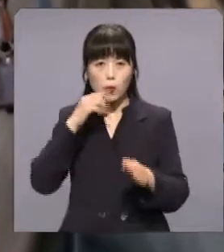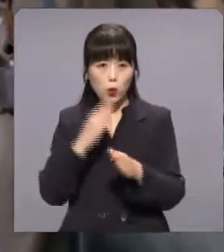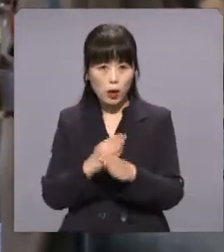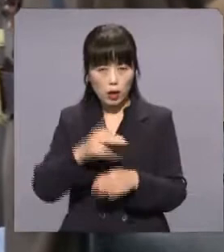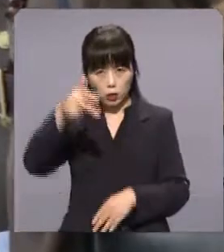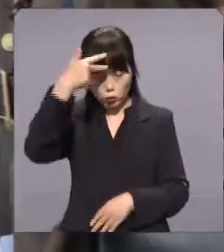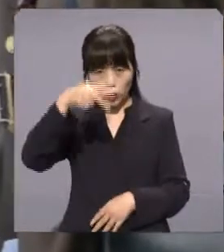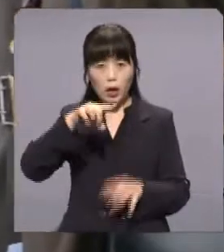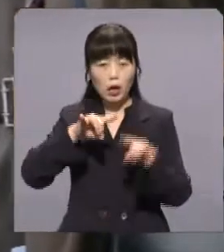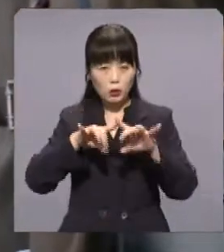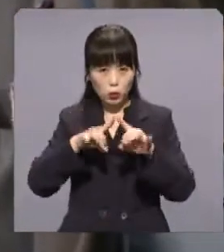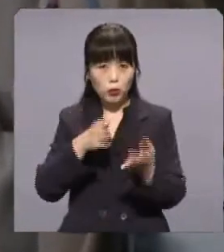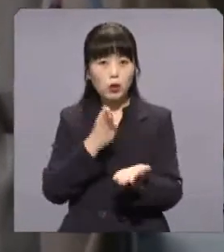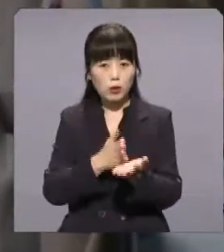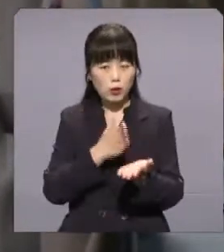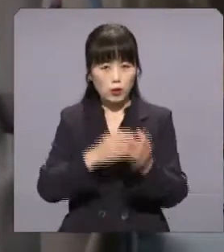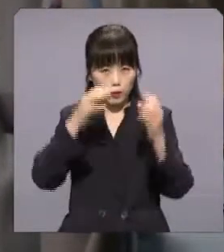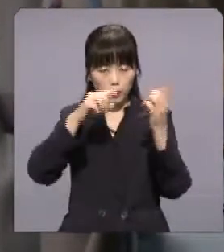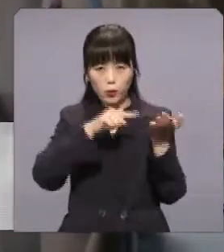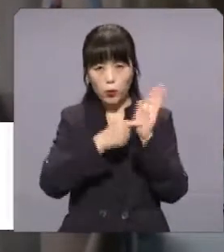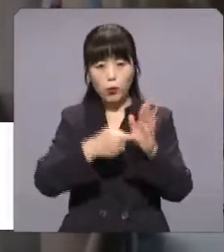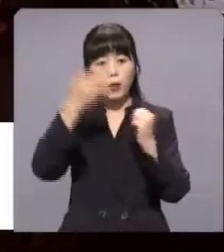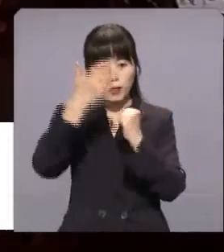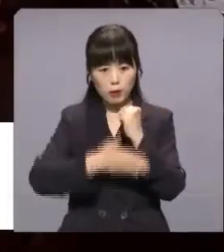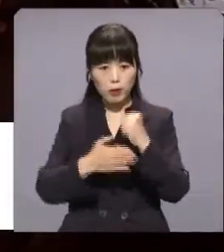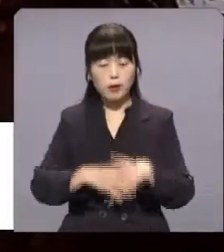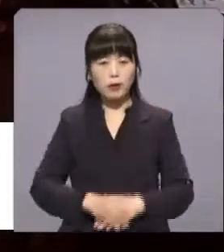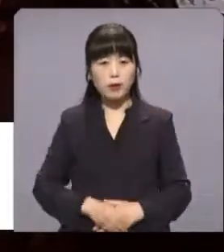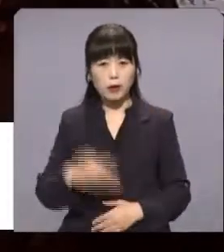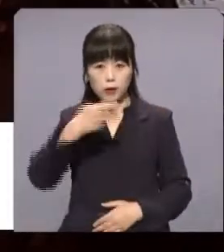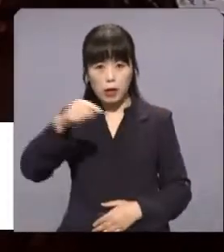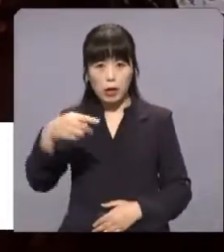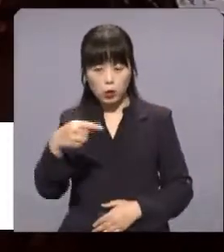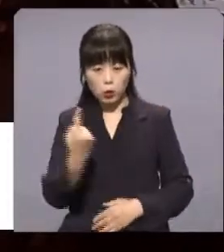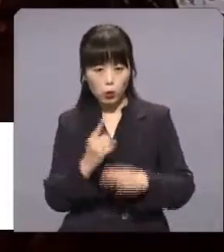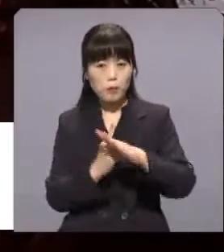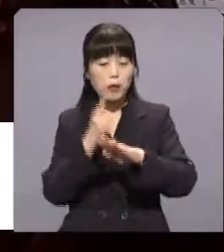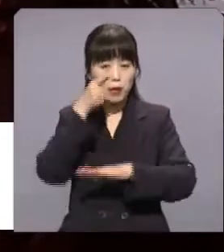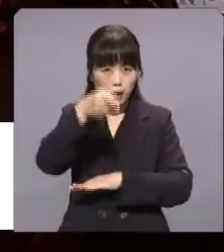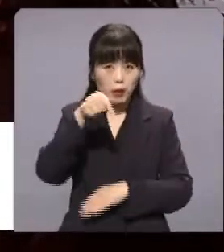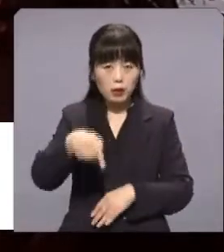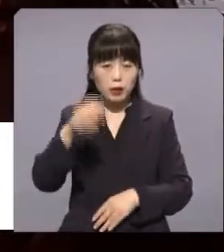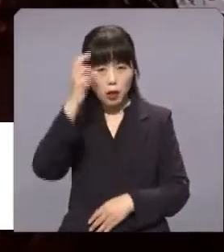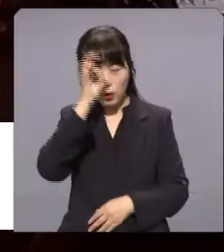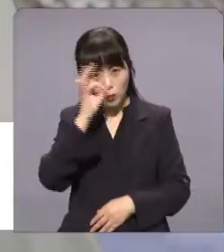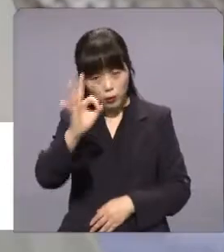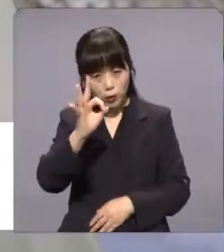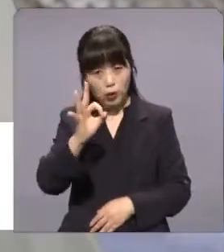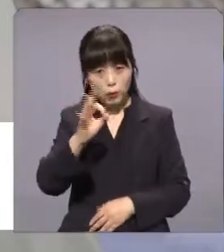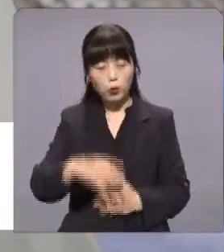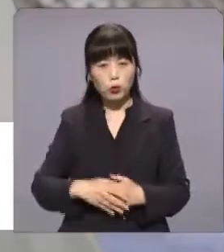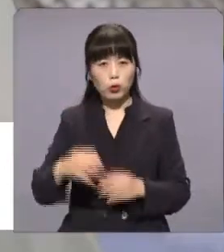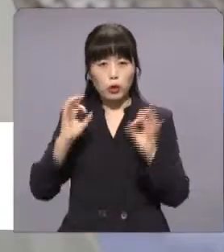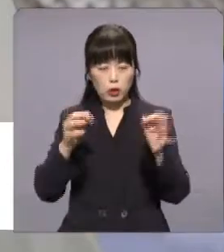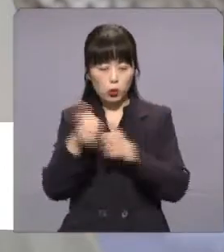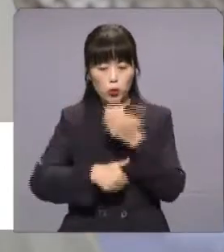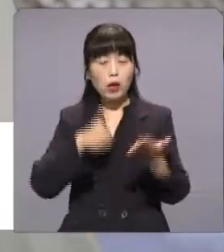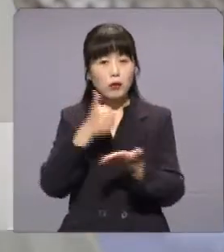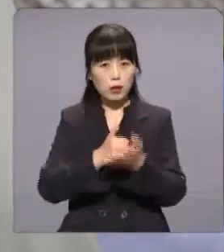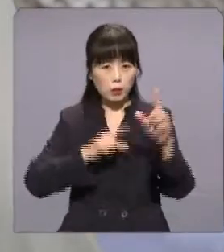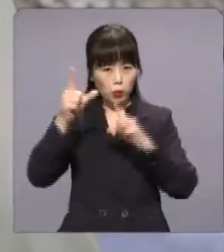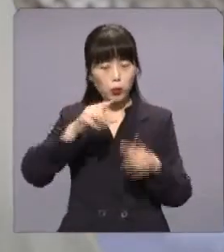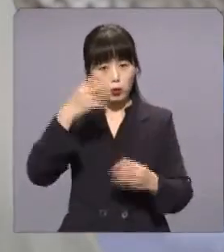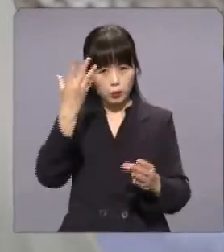북한 조선 중앙통신이 공개한 사진입니다 탄도미사일 발사와이를 지켜보는 김정은 위원장의 모습이